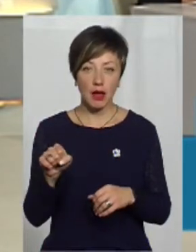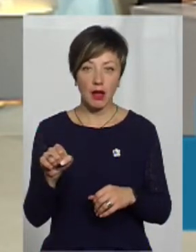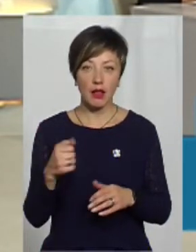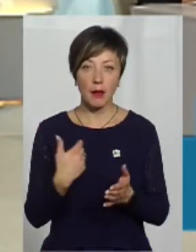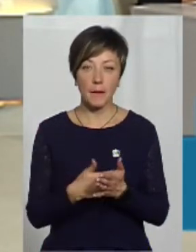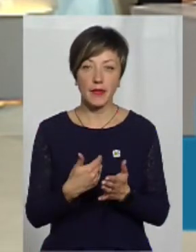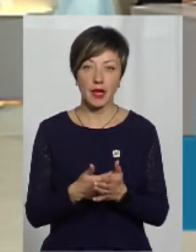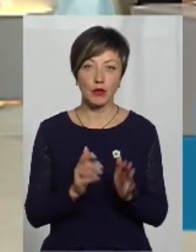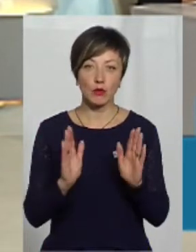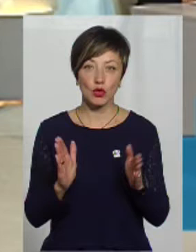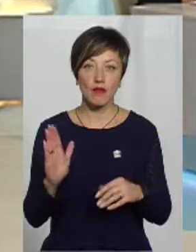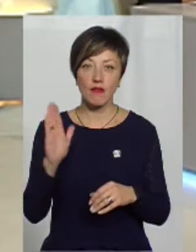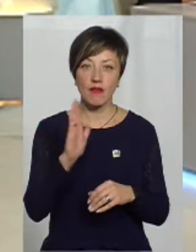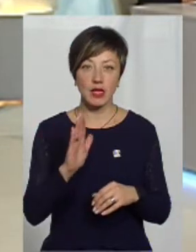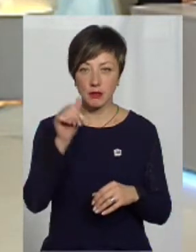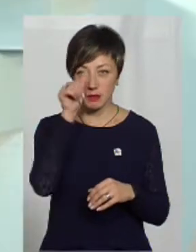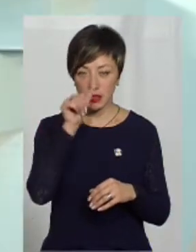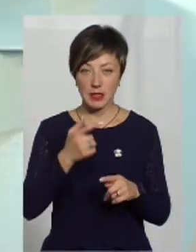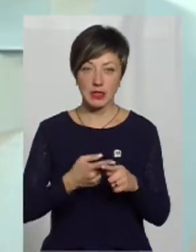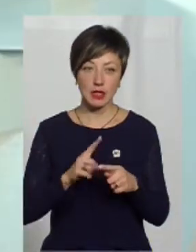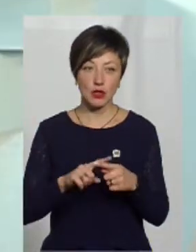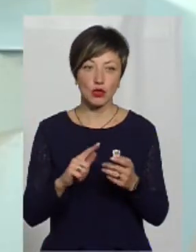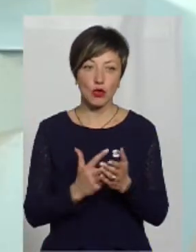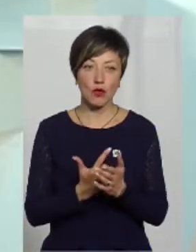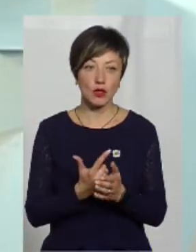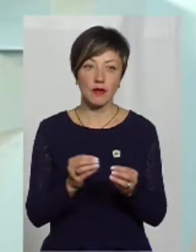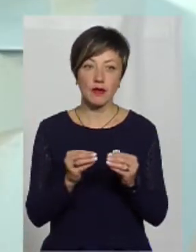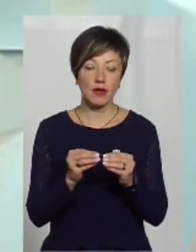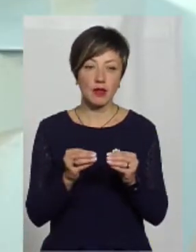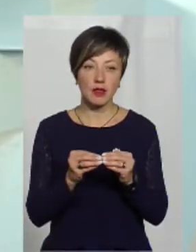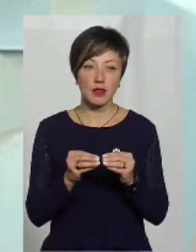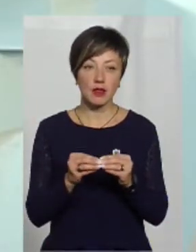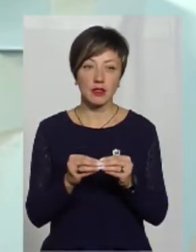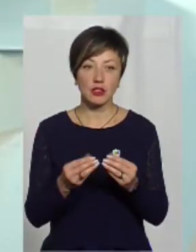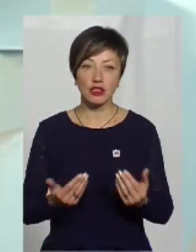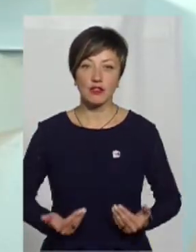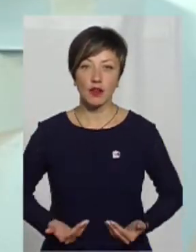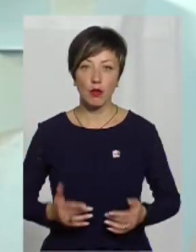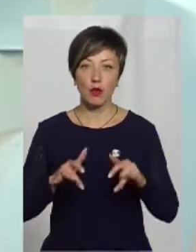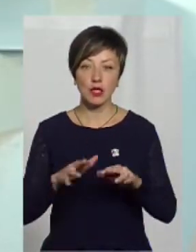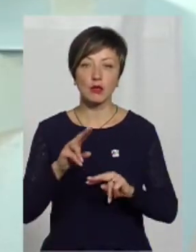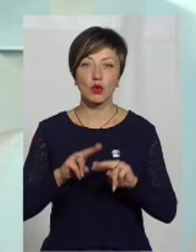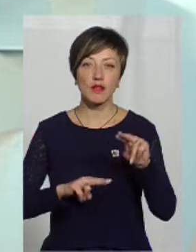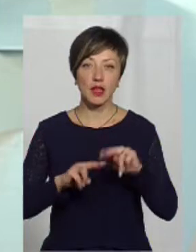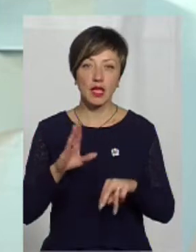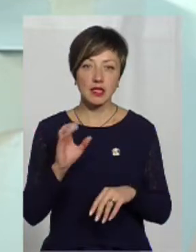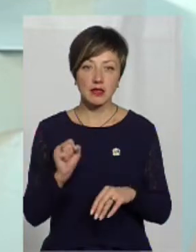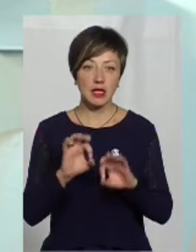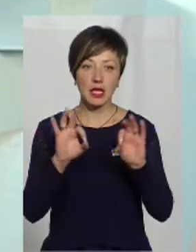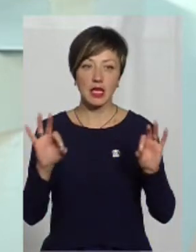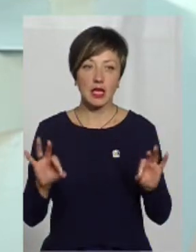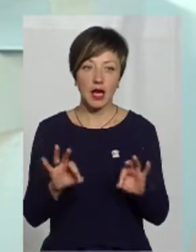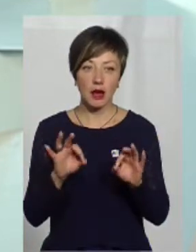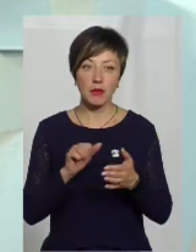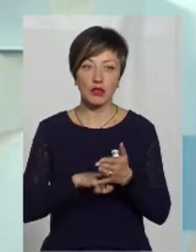а, наприклад, буде в вересні місяці, це знову ж таки той самий живий процес будівництва.